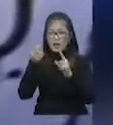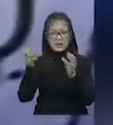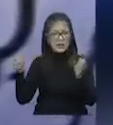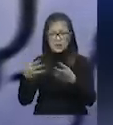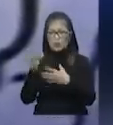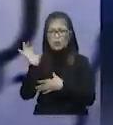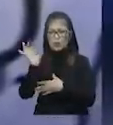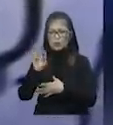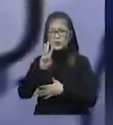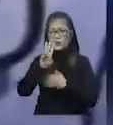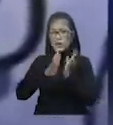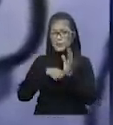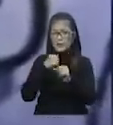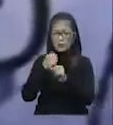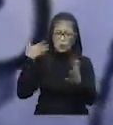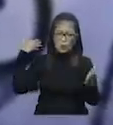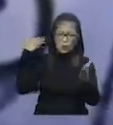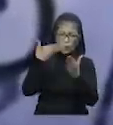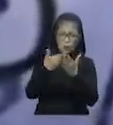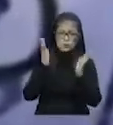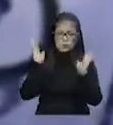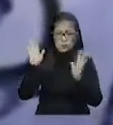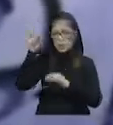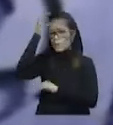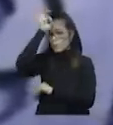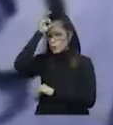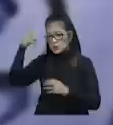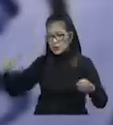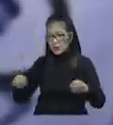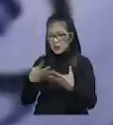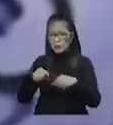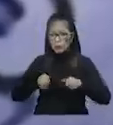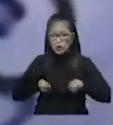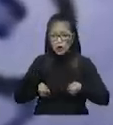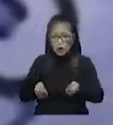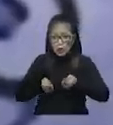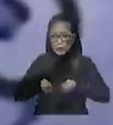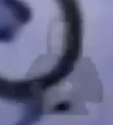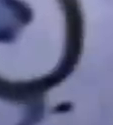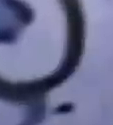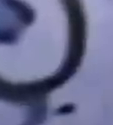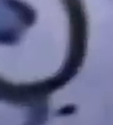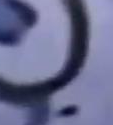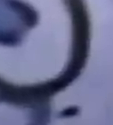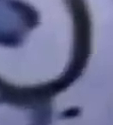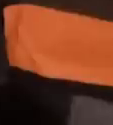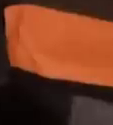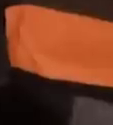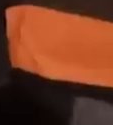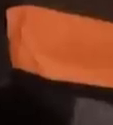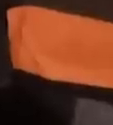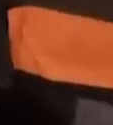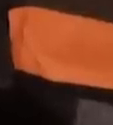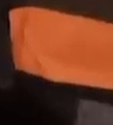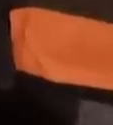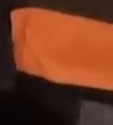berlalu, Satreskrim Polres Metro Jakarta Pusat menemukan gerobak pelaku penculikan yang biasa digunakan untuk memulung. Gerobak